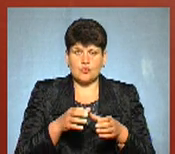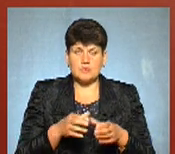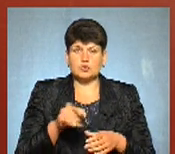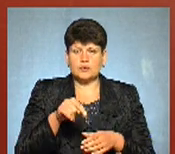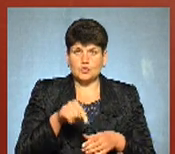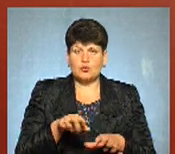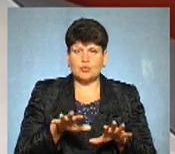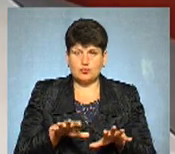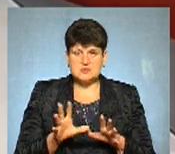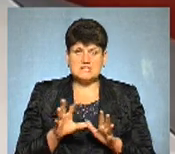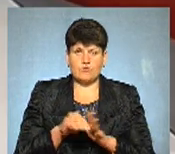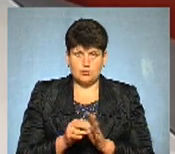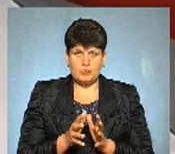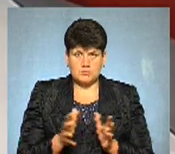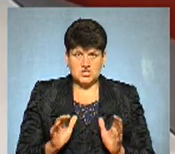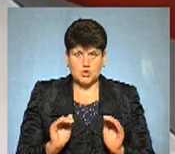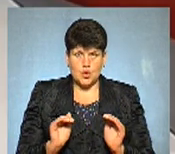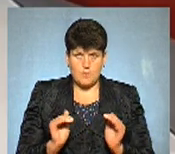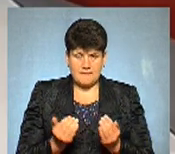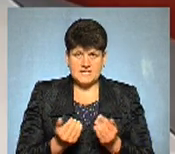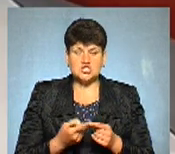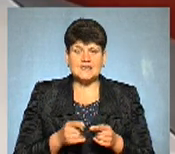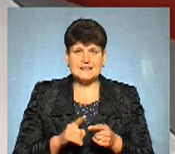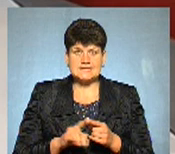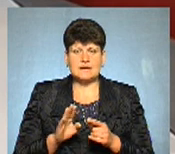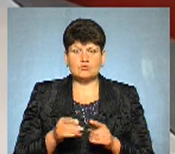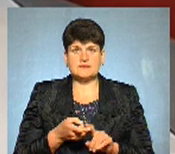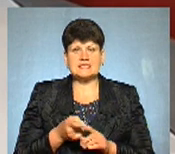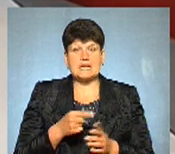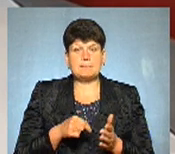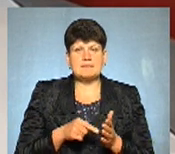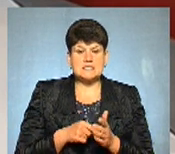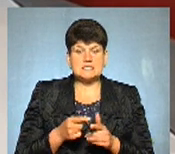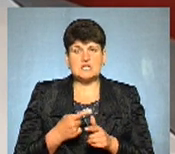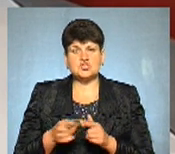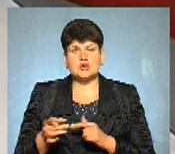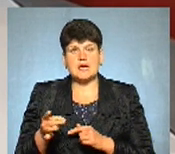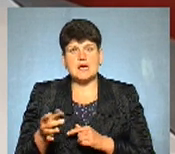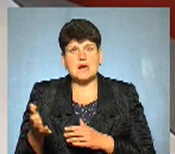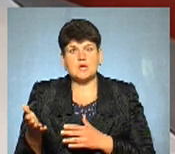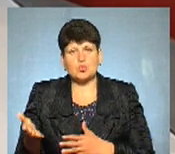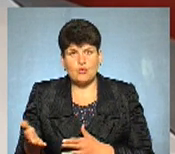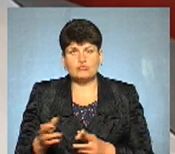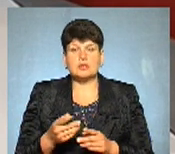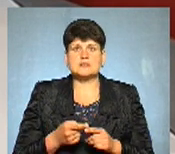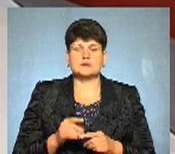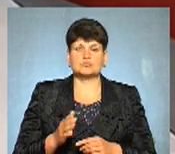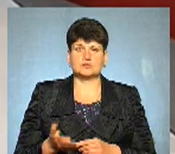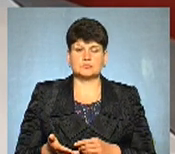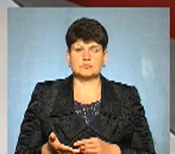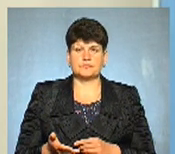місці вводимо більші обмеження. Це буде стосуватися міста чи цілого району, чи як це буде відбуватися?